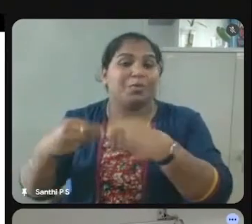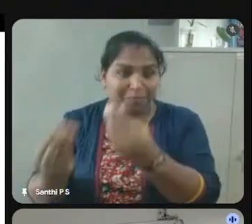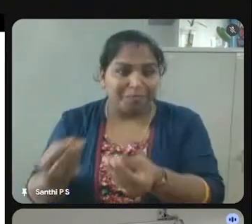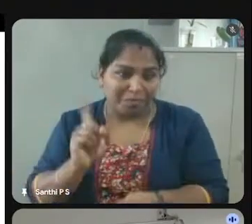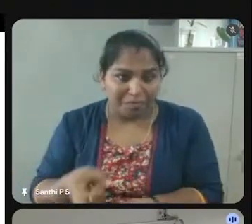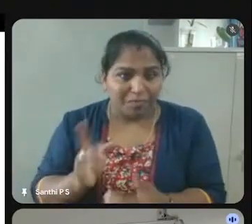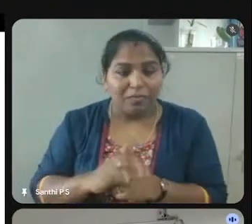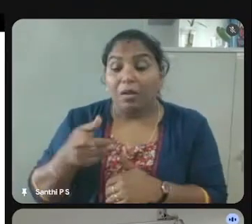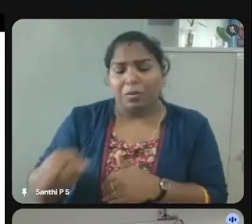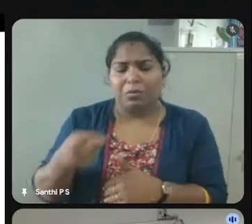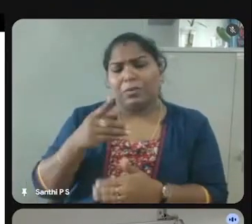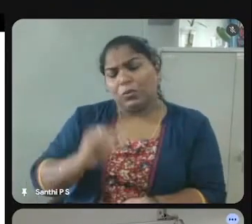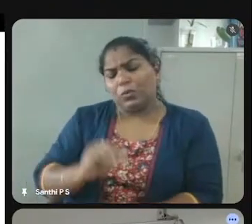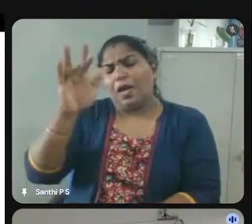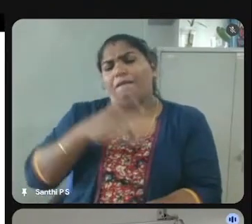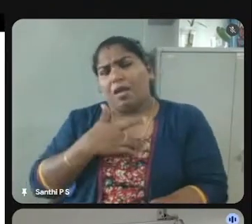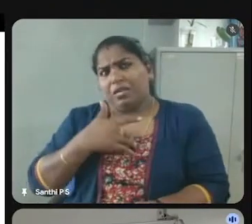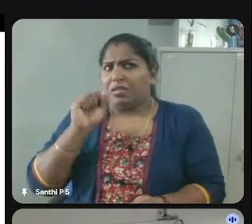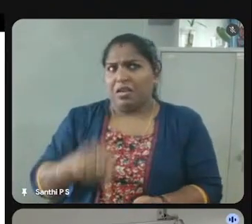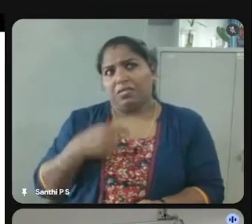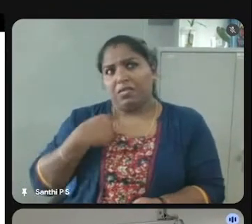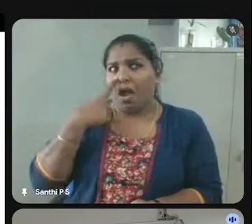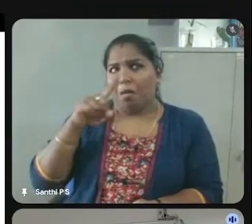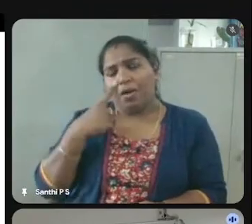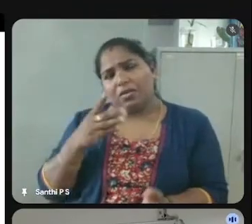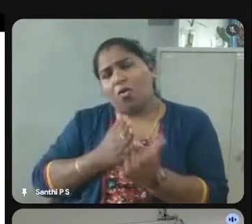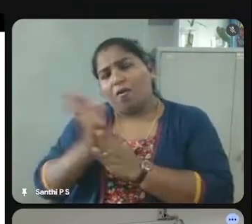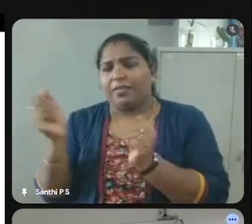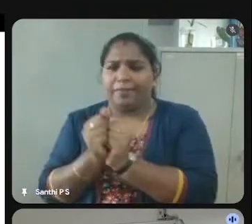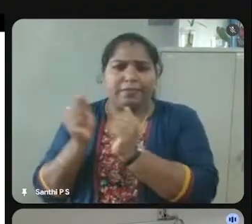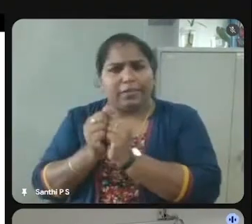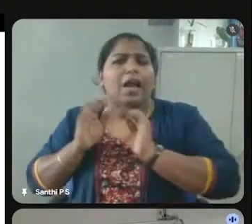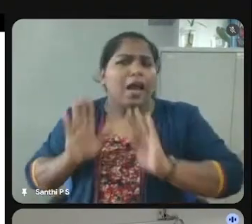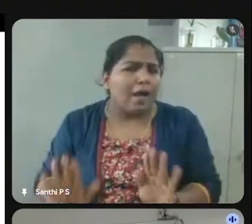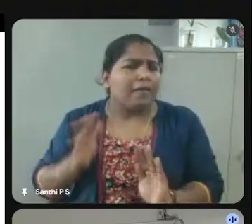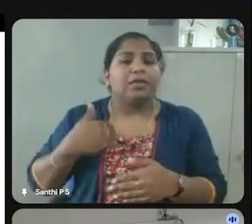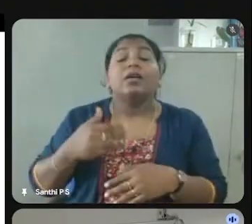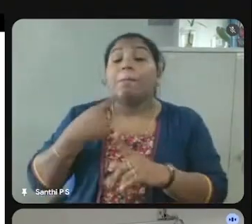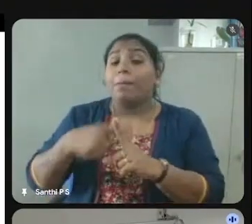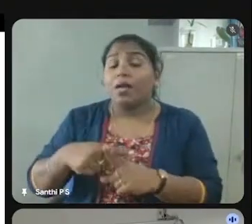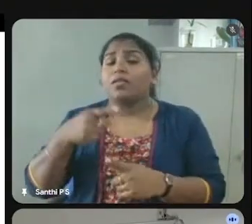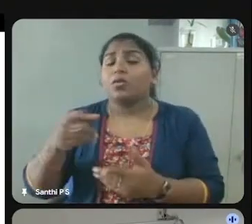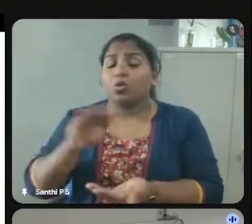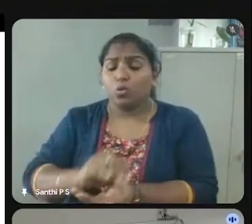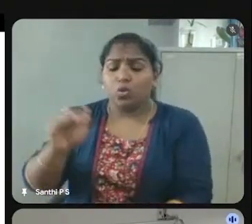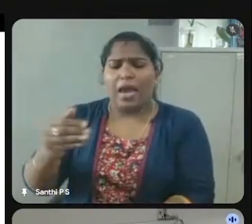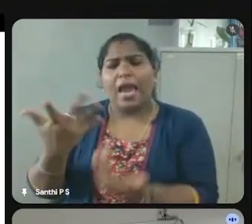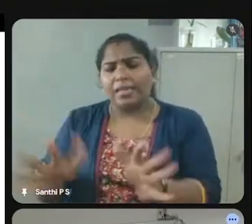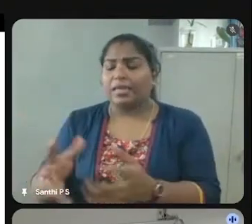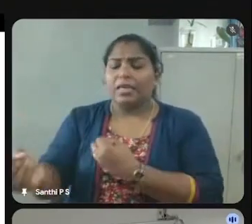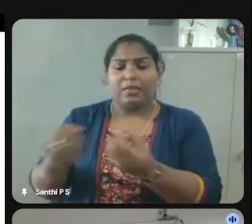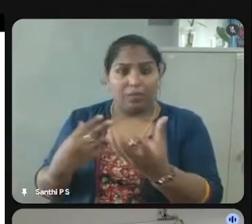ഉറപ്പ് നമ്മുടെ കുട്ടിക്ക് ഉള്ളതായിരിക്കണം. അതുപോലെ ക്ഷമയോടെ അവർ പറയുന്ന എന്തിനേയും കേൾക്കാൻ നമ്മൾ തയ്യാറായിരിക്കുക എന്നുള്ളത് വളരെ അത്യാവശ്യമാണ്. സ്ഥിരത